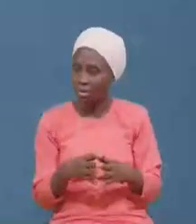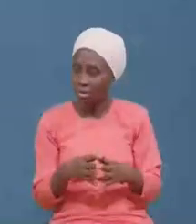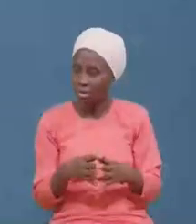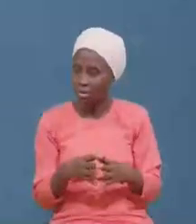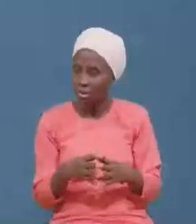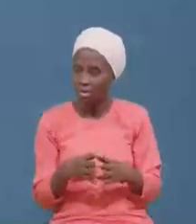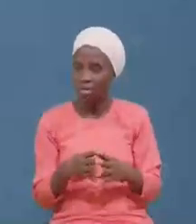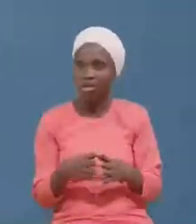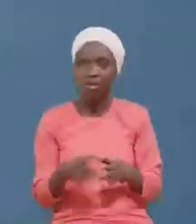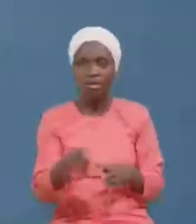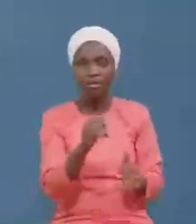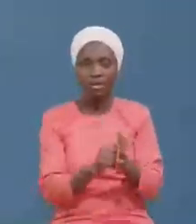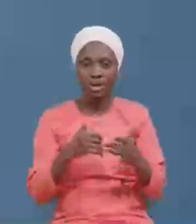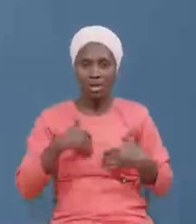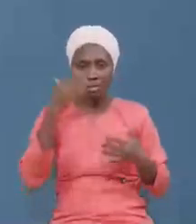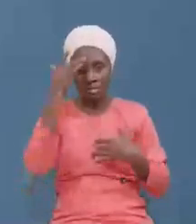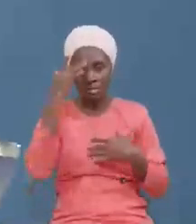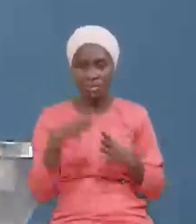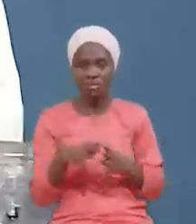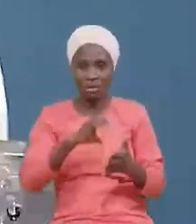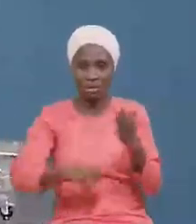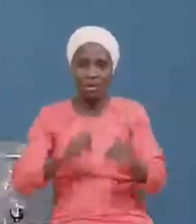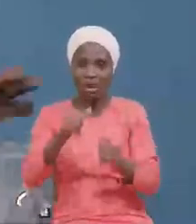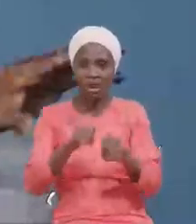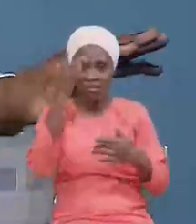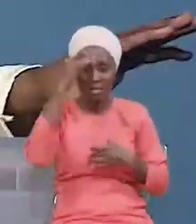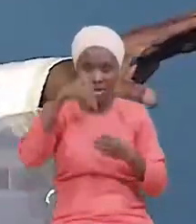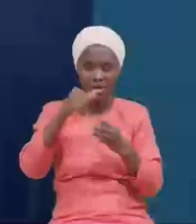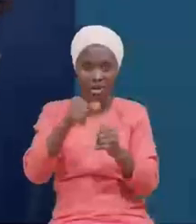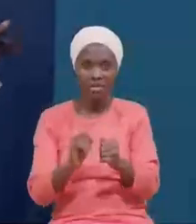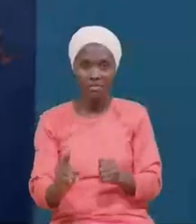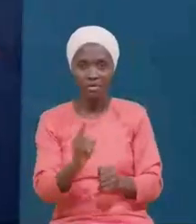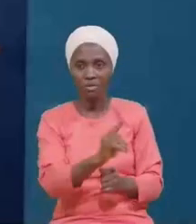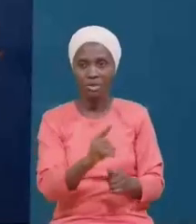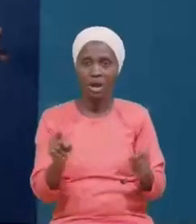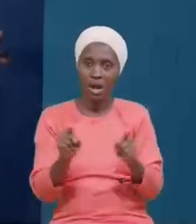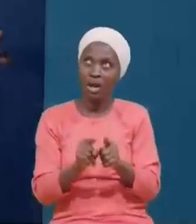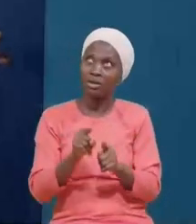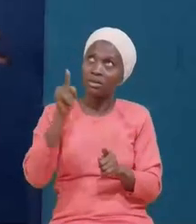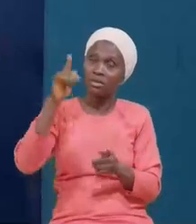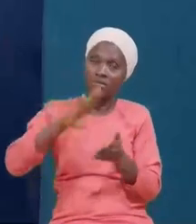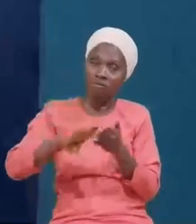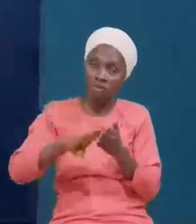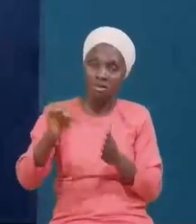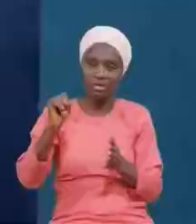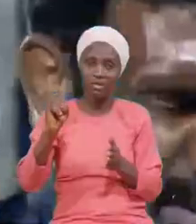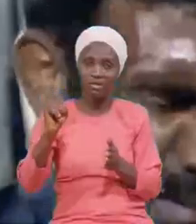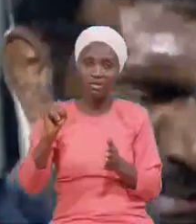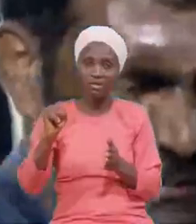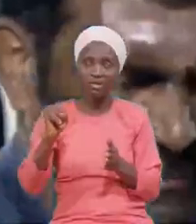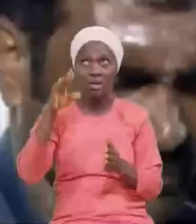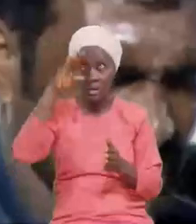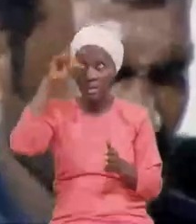Il guérit toutes les maladies dans la vie de tout le monde. Comme il pardonne, de même il